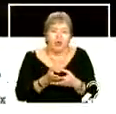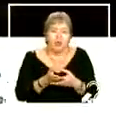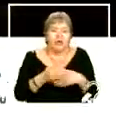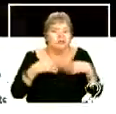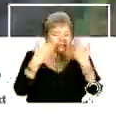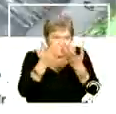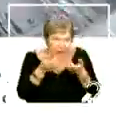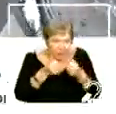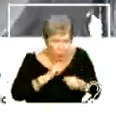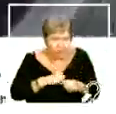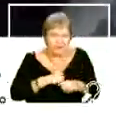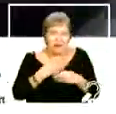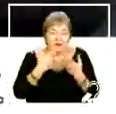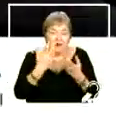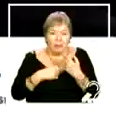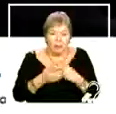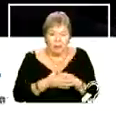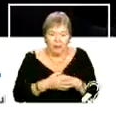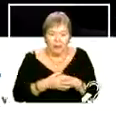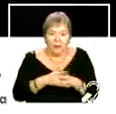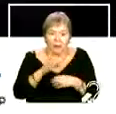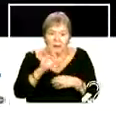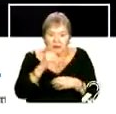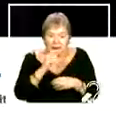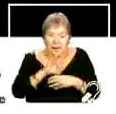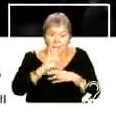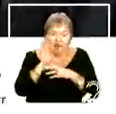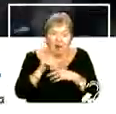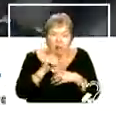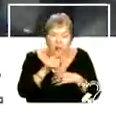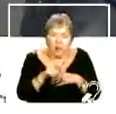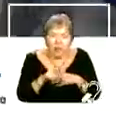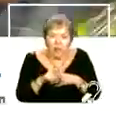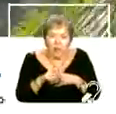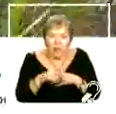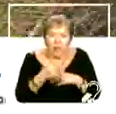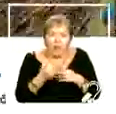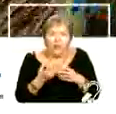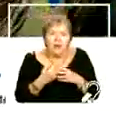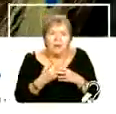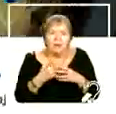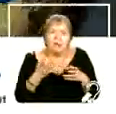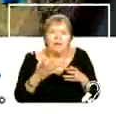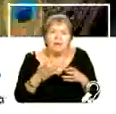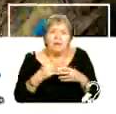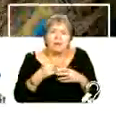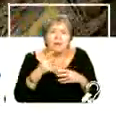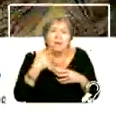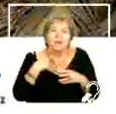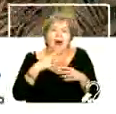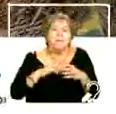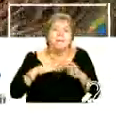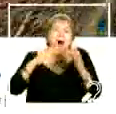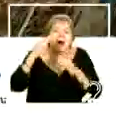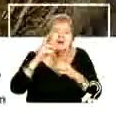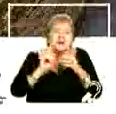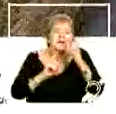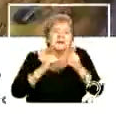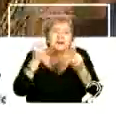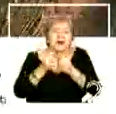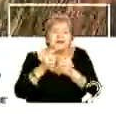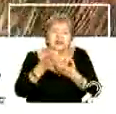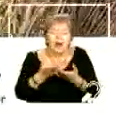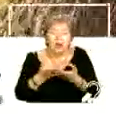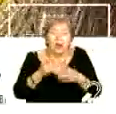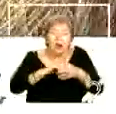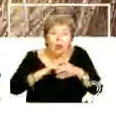returneze proprietarului. Cu o nouă dilemă însă, păunul cu tot cu coadă e mai lung decât este lată mașina din dotare. Cum să